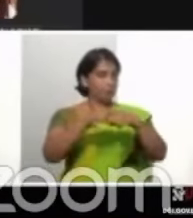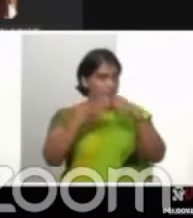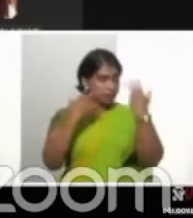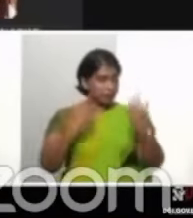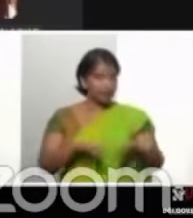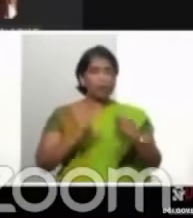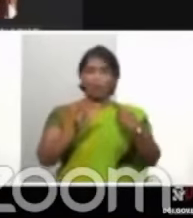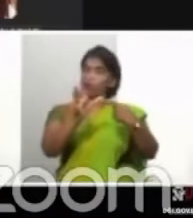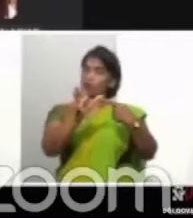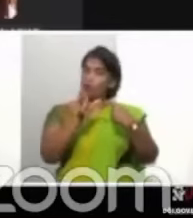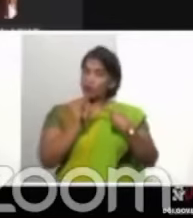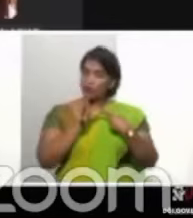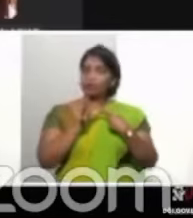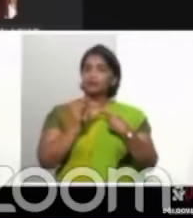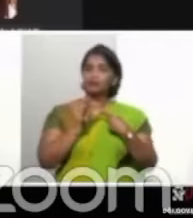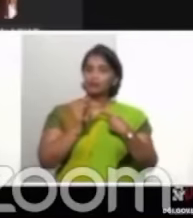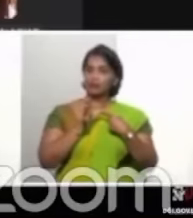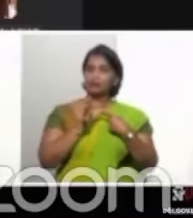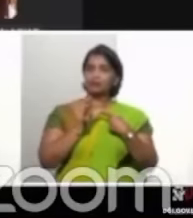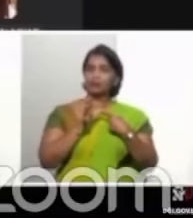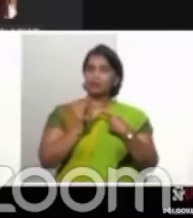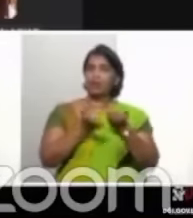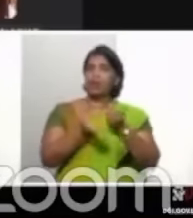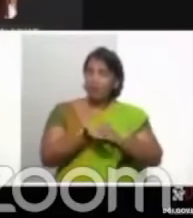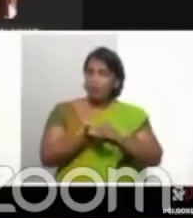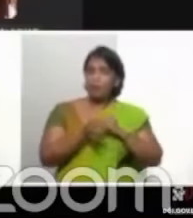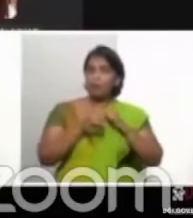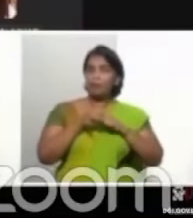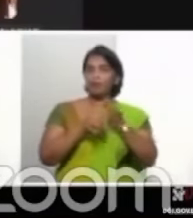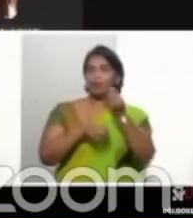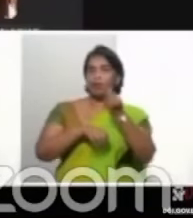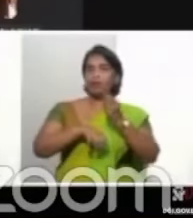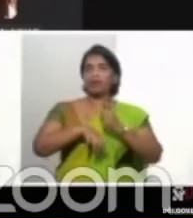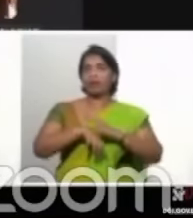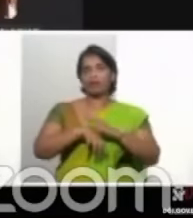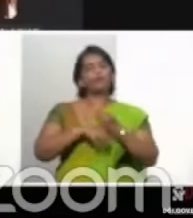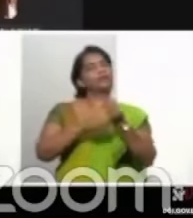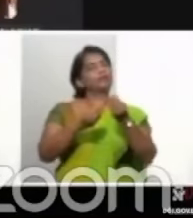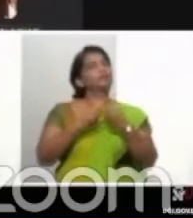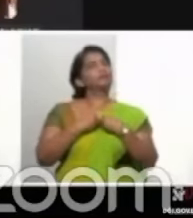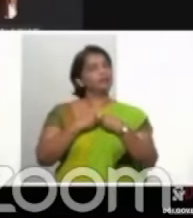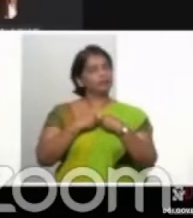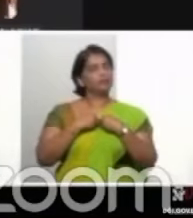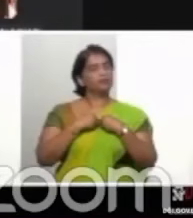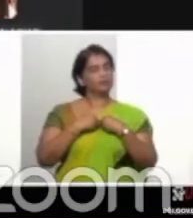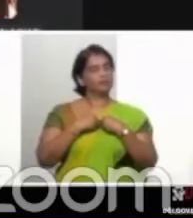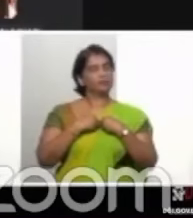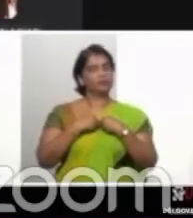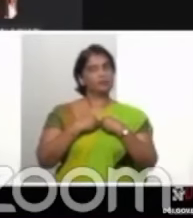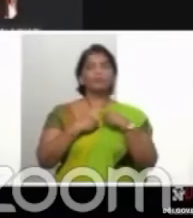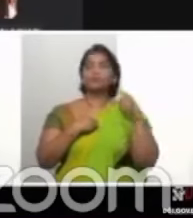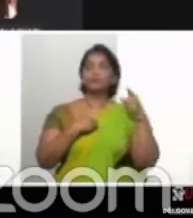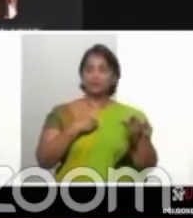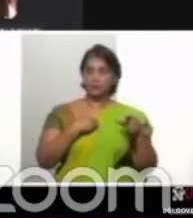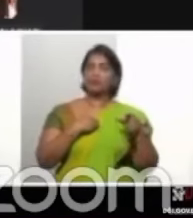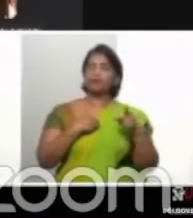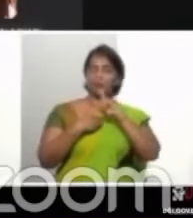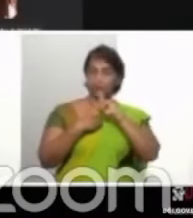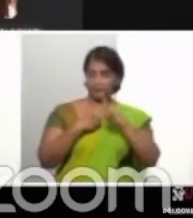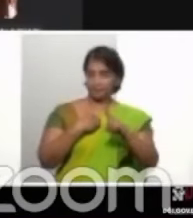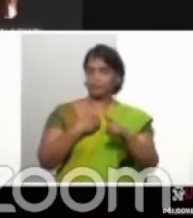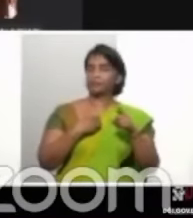ඒකට මේ ෆලෝ ප්‍රශ්නයක් අහන්න පොඩි අවස්ථාවක් චුට්ටි අවස්ථාවක් දෙන්න කියලා ඒ ඉල්ලීම කරන ගමන්ම